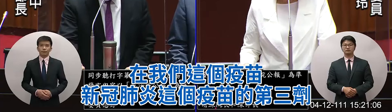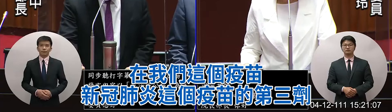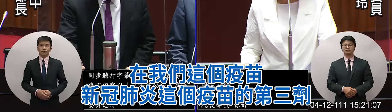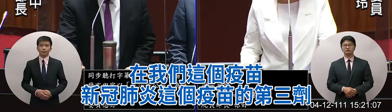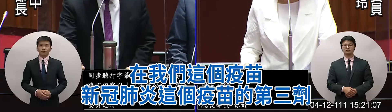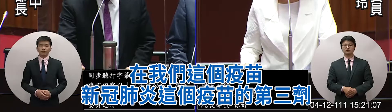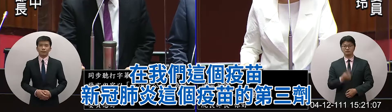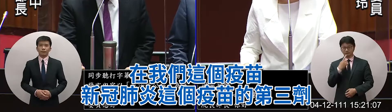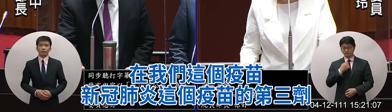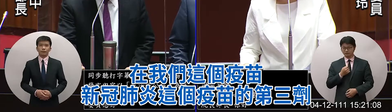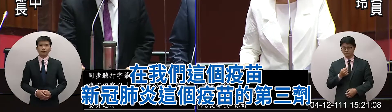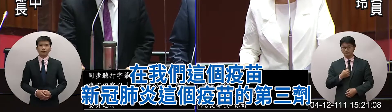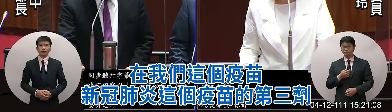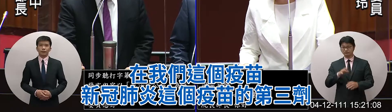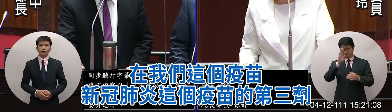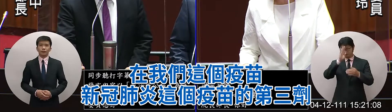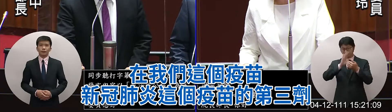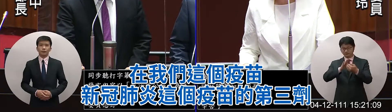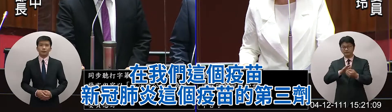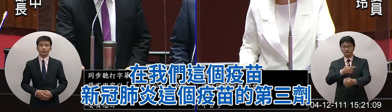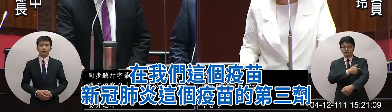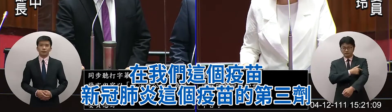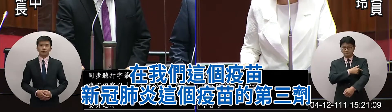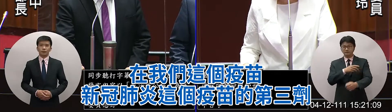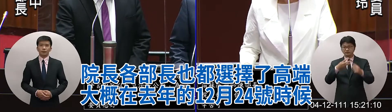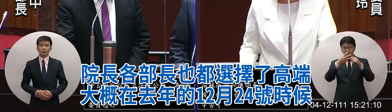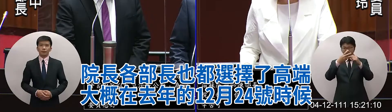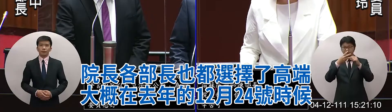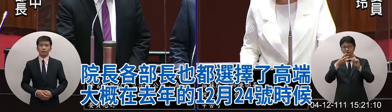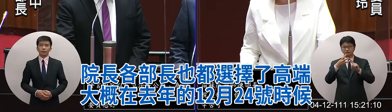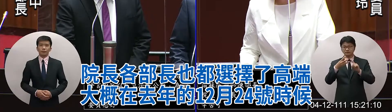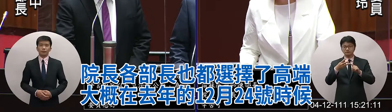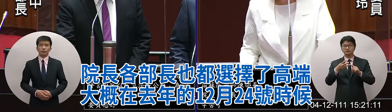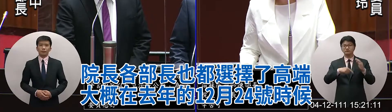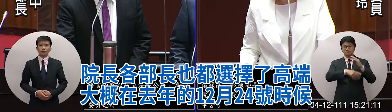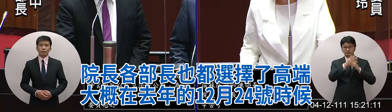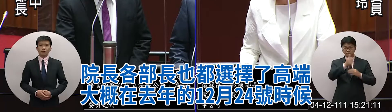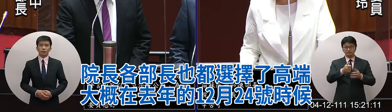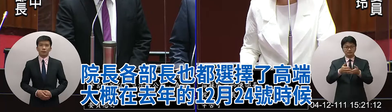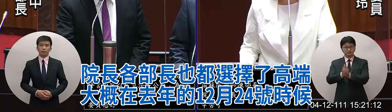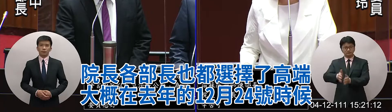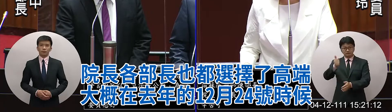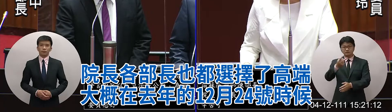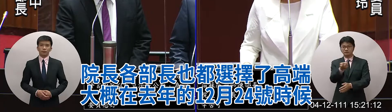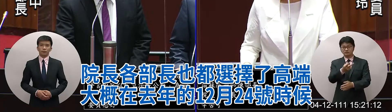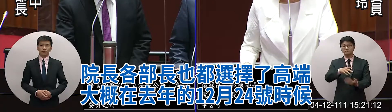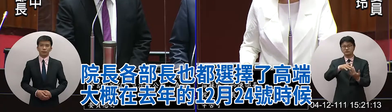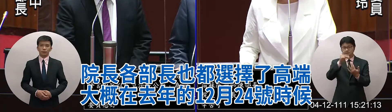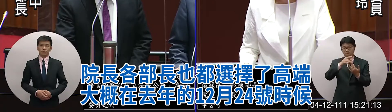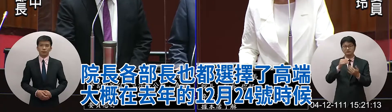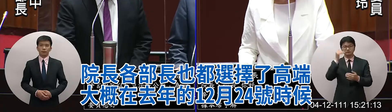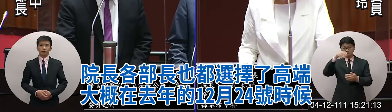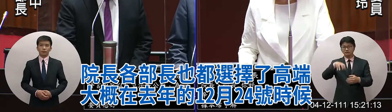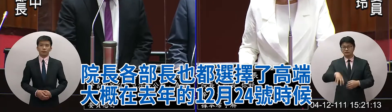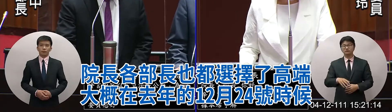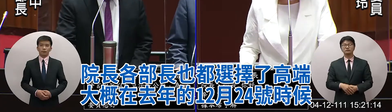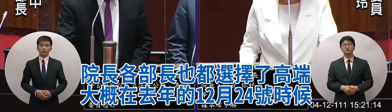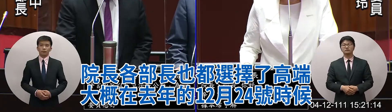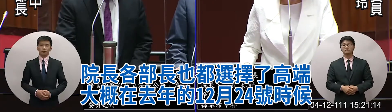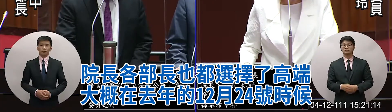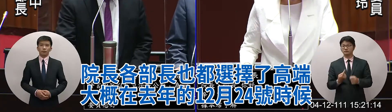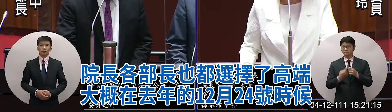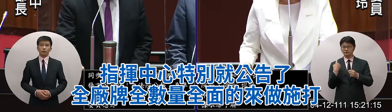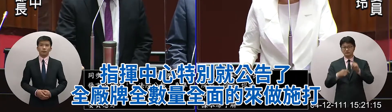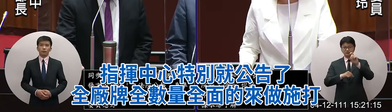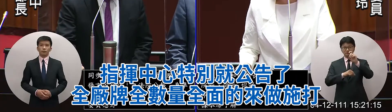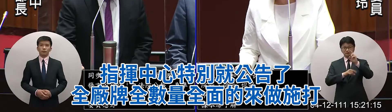在我们这个疫苗新冠肺炎这个疫苗的第三剂，院长跟部长也都选择了高端。那但是在去年的